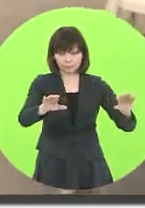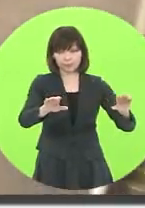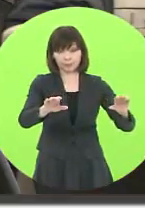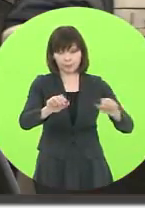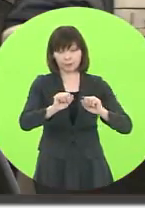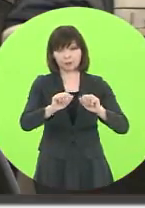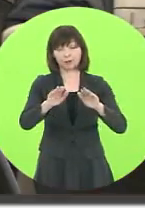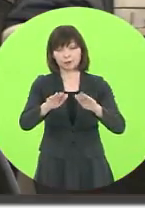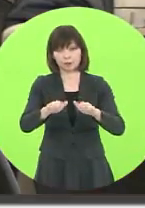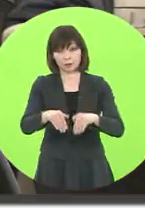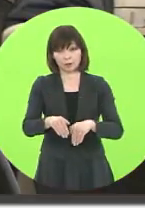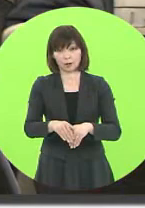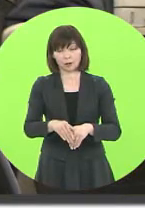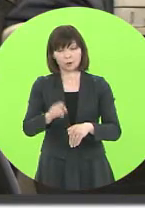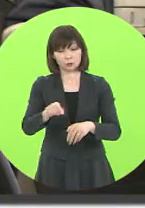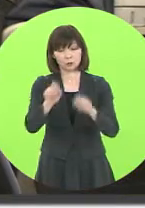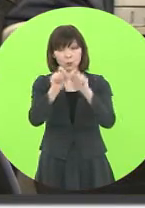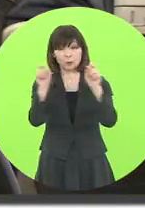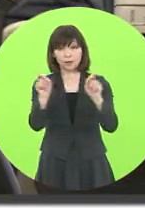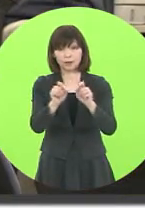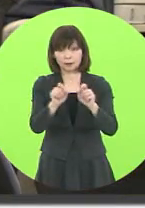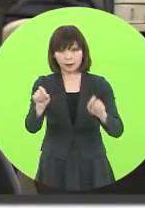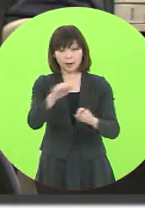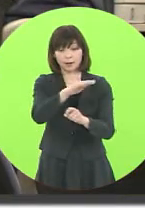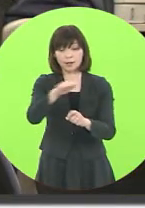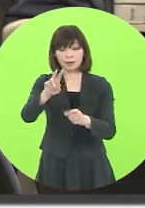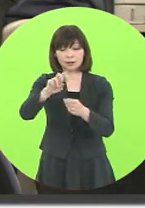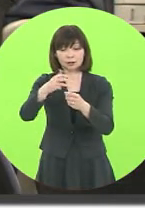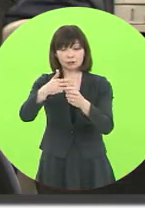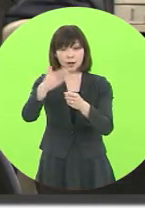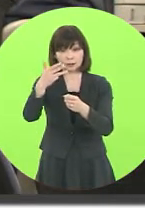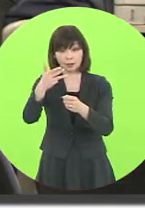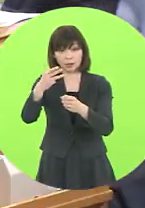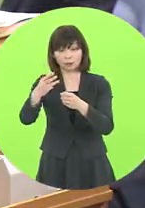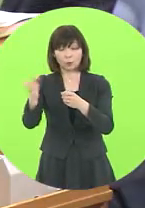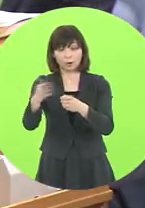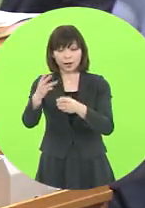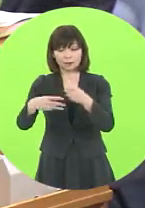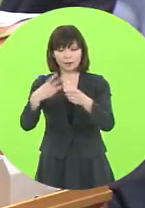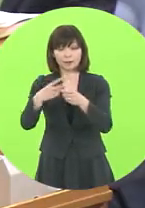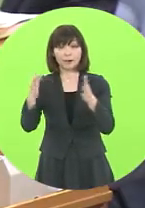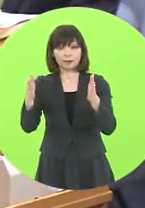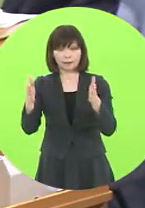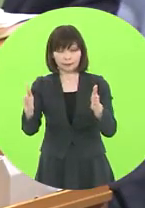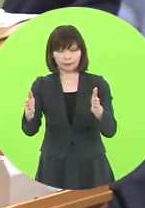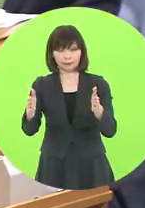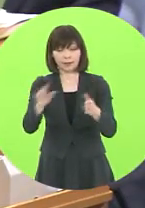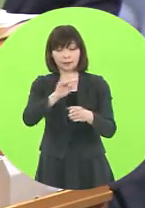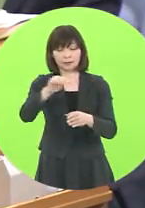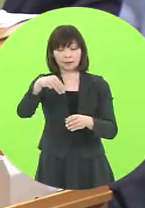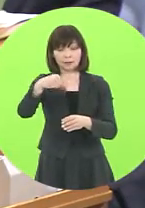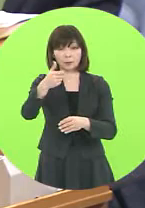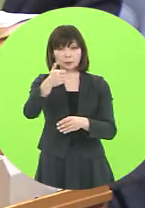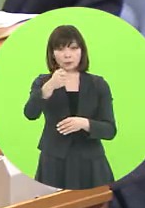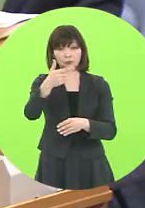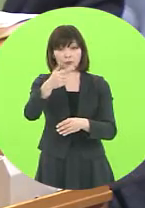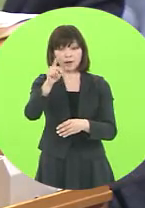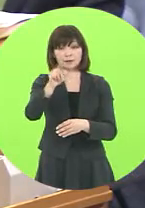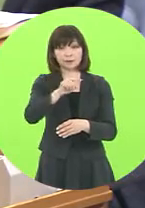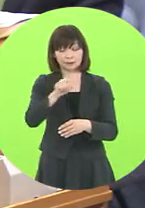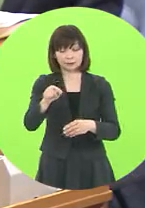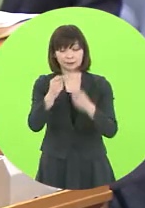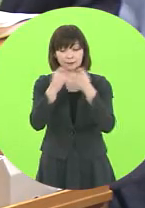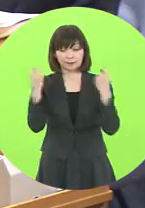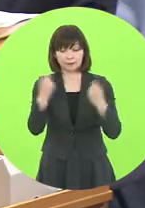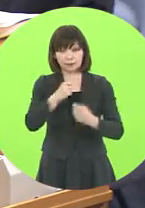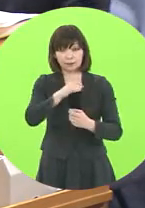。こうした取り組みにより、平成28年度からの3カ年において、県の事業により1358人が正規雇